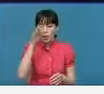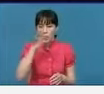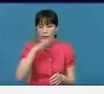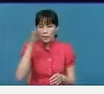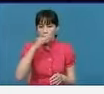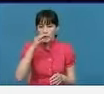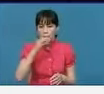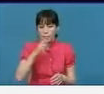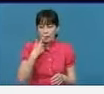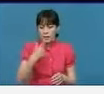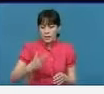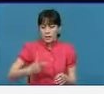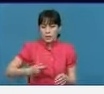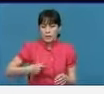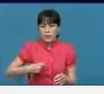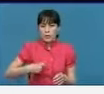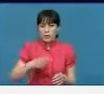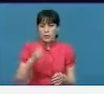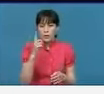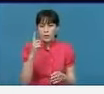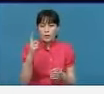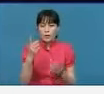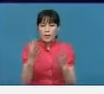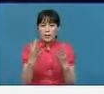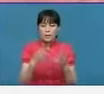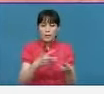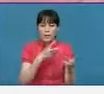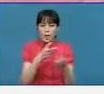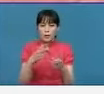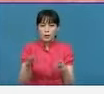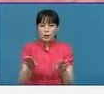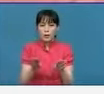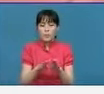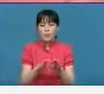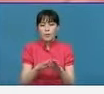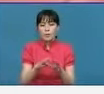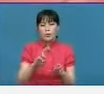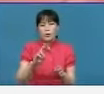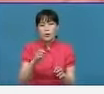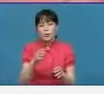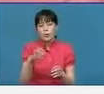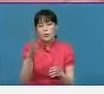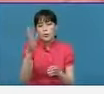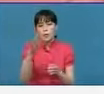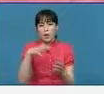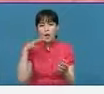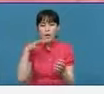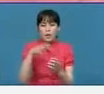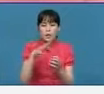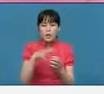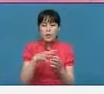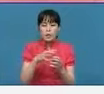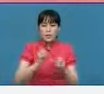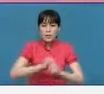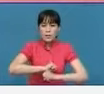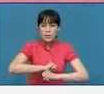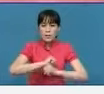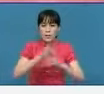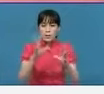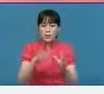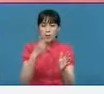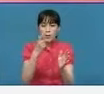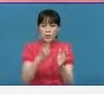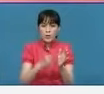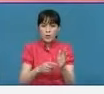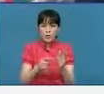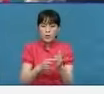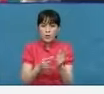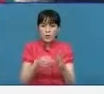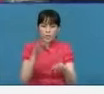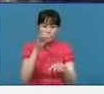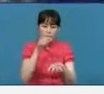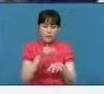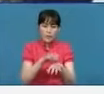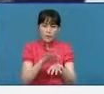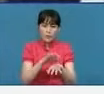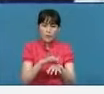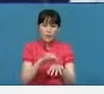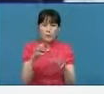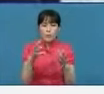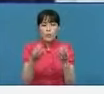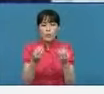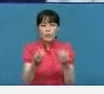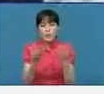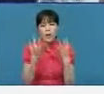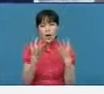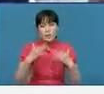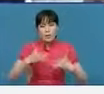қыршын кеткен майдандастарының есесін қайтарған. Ал Курскідегі шайқаста снарядтың жарылуынан 7 жерінен жарақат алған. Осыншама нәубетті